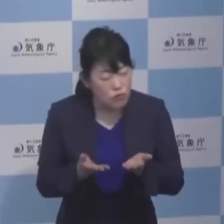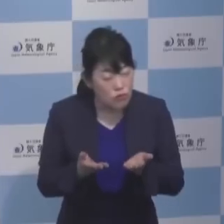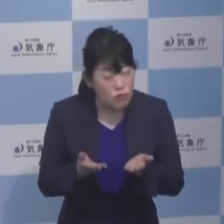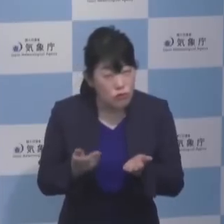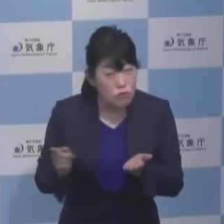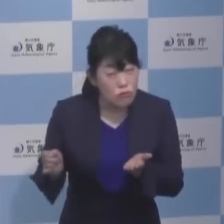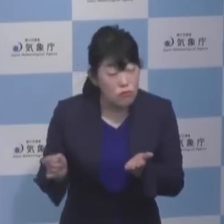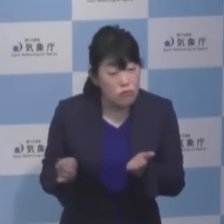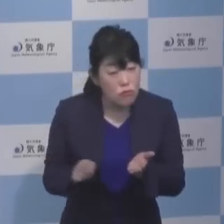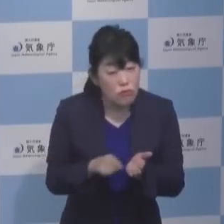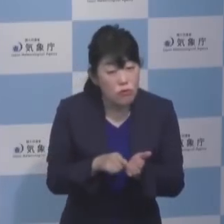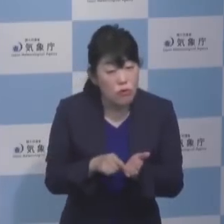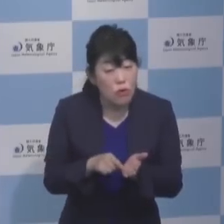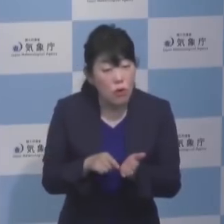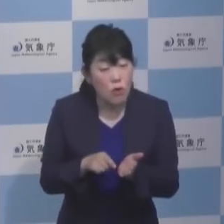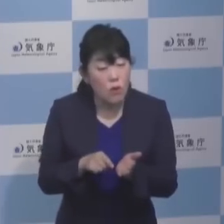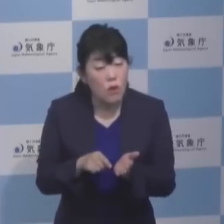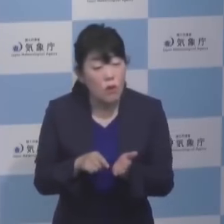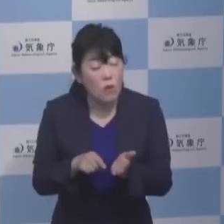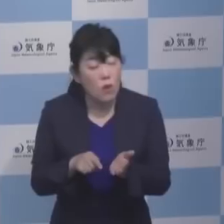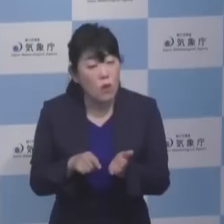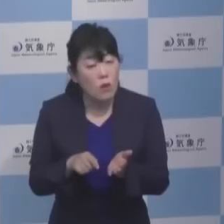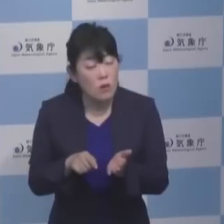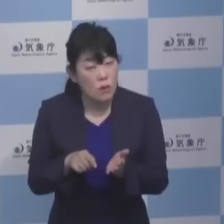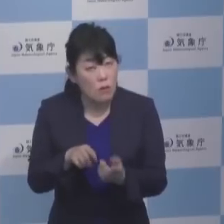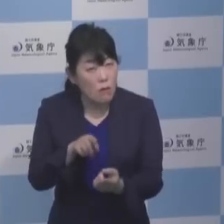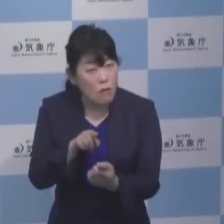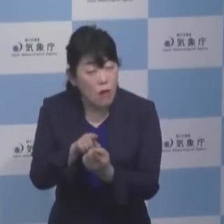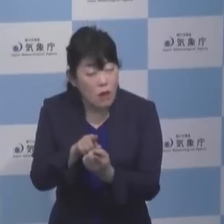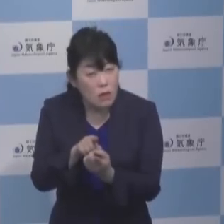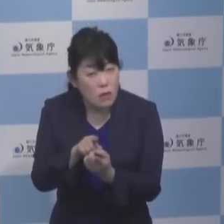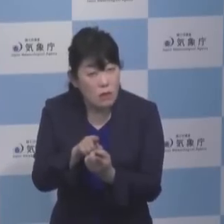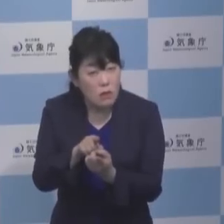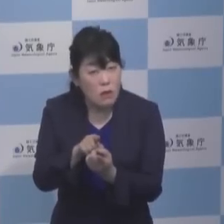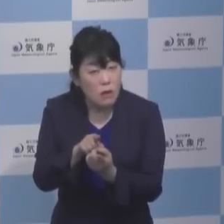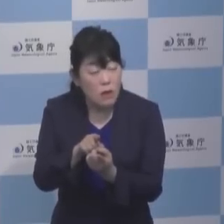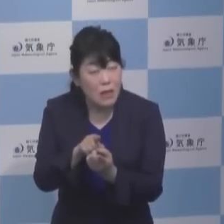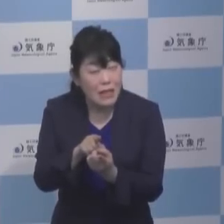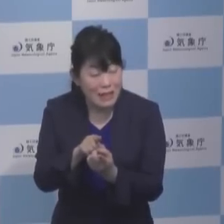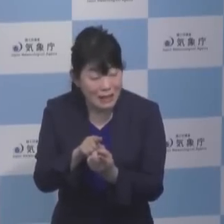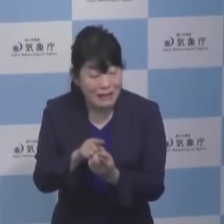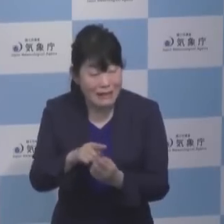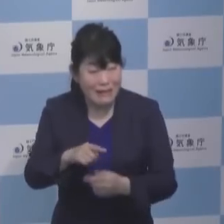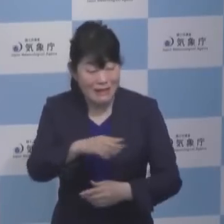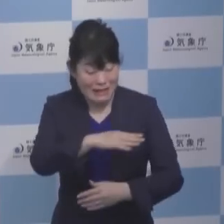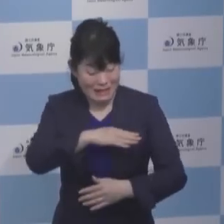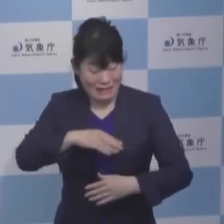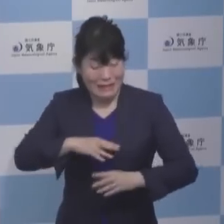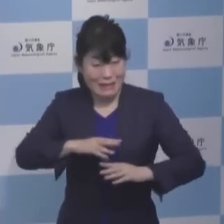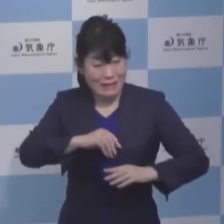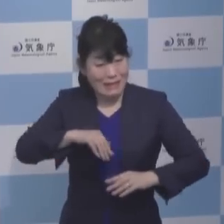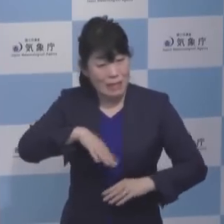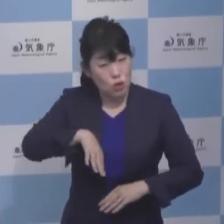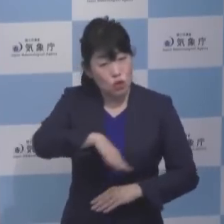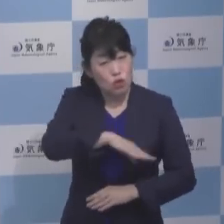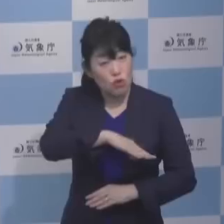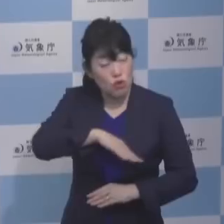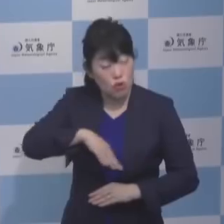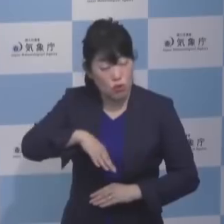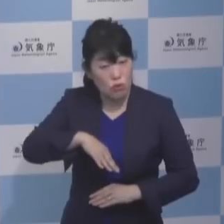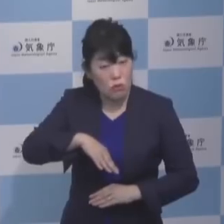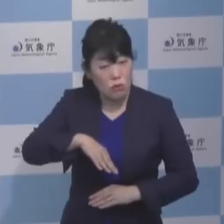青丸のやつを見ると、震央に対して、陸地に関しては西方の方に広がっているように見えるんですが、